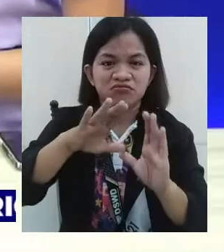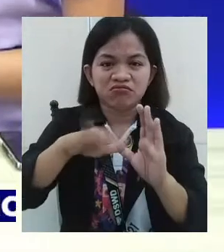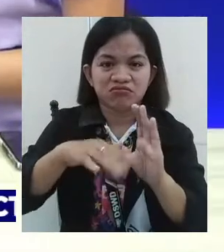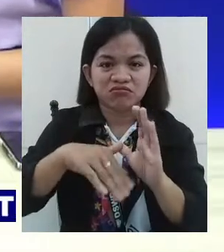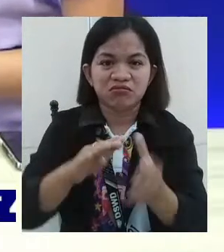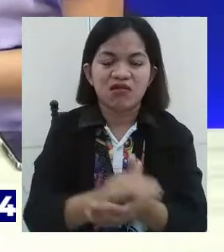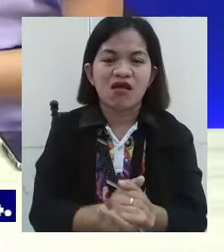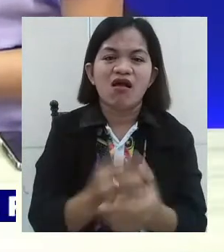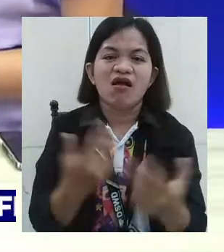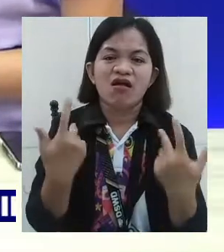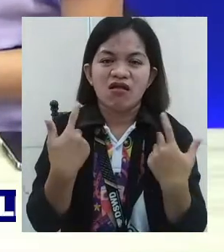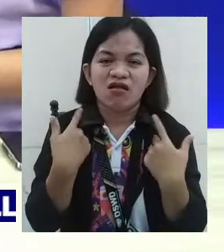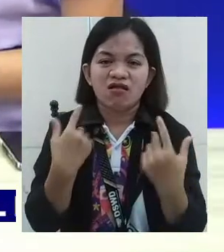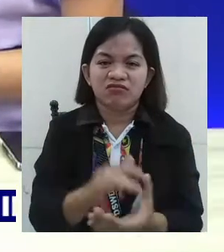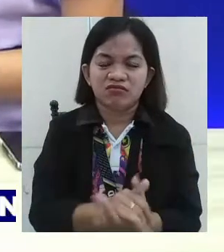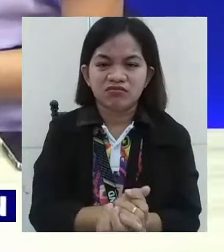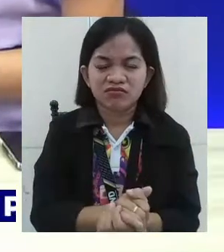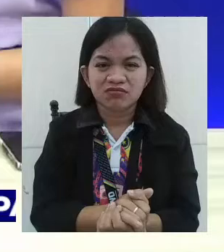lang